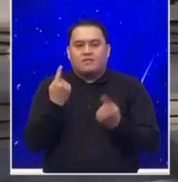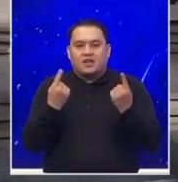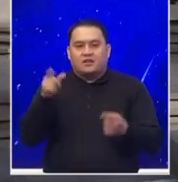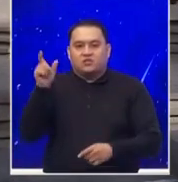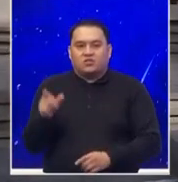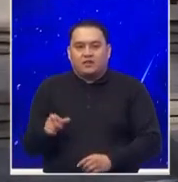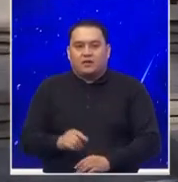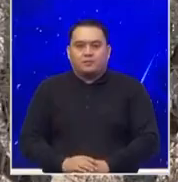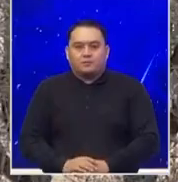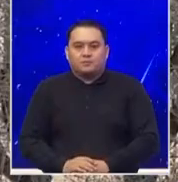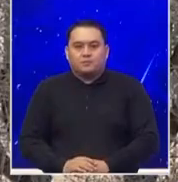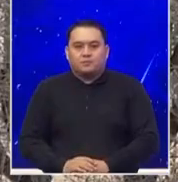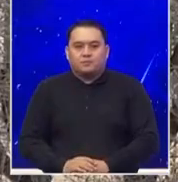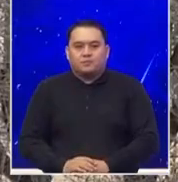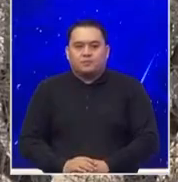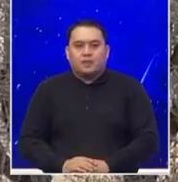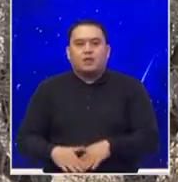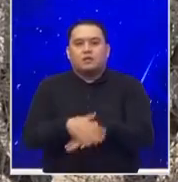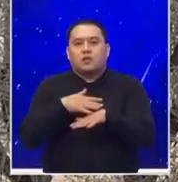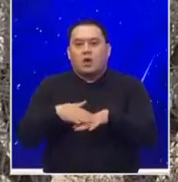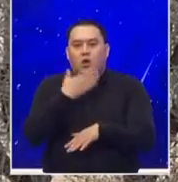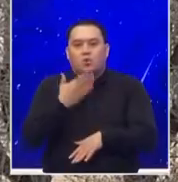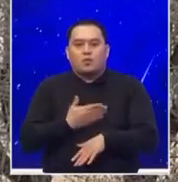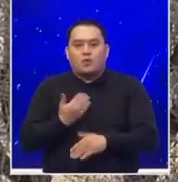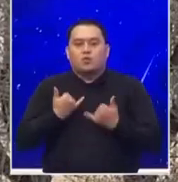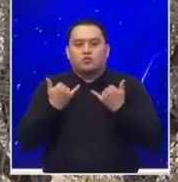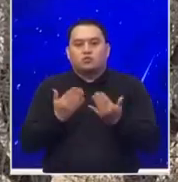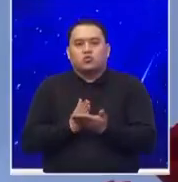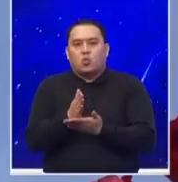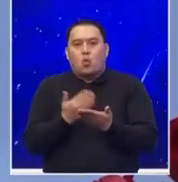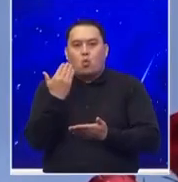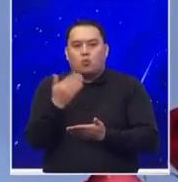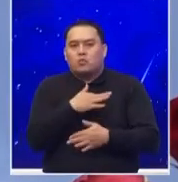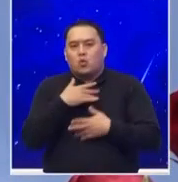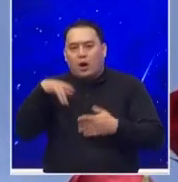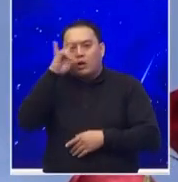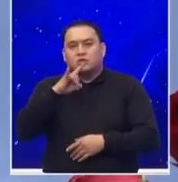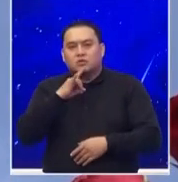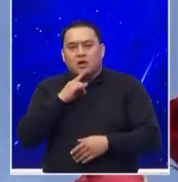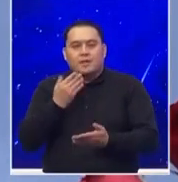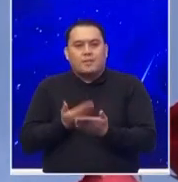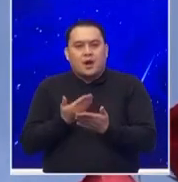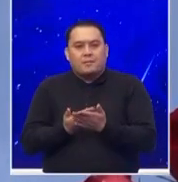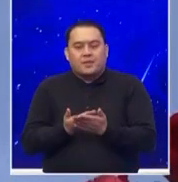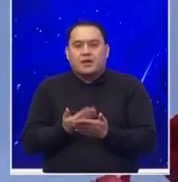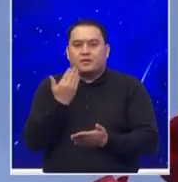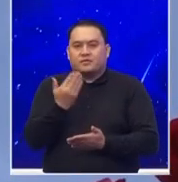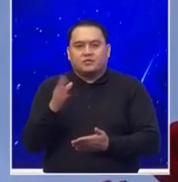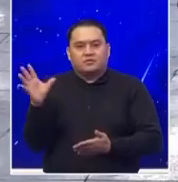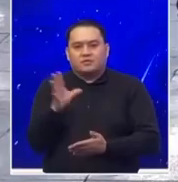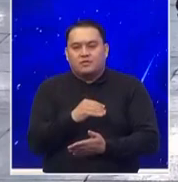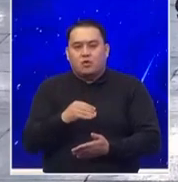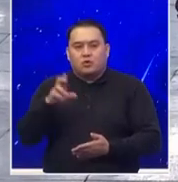выдающегося человека. Народную любовь Динмухамед Конаев заслужил еще при жизни, ведь для многих казахстанцев он является олицетворением целой